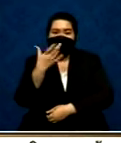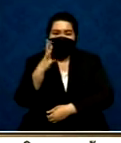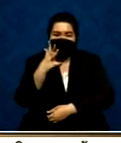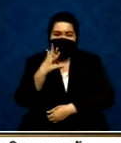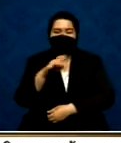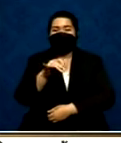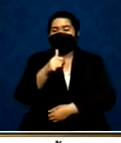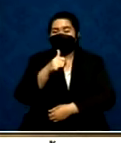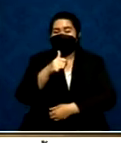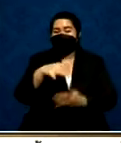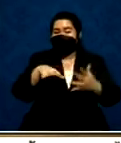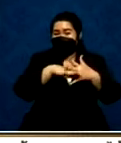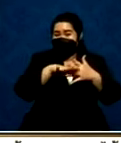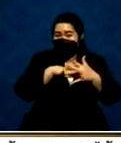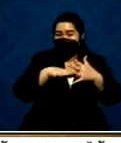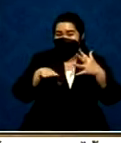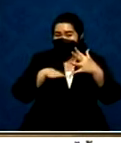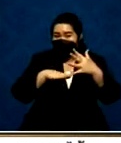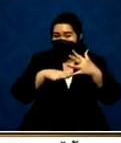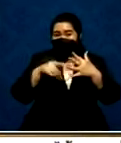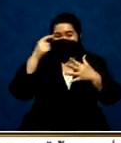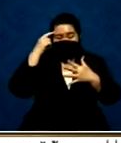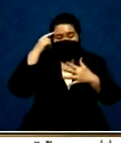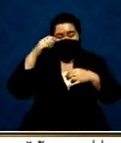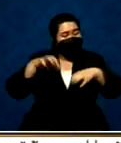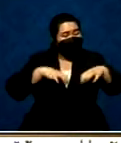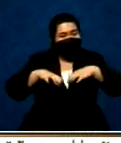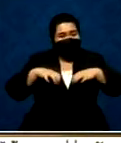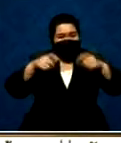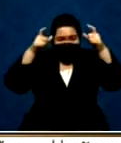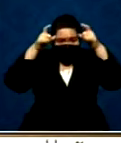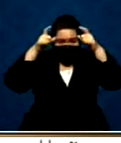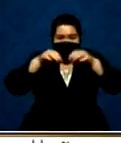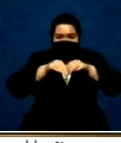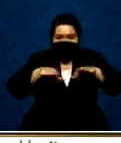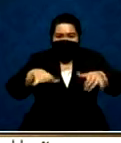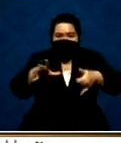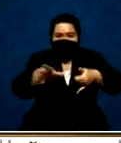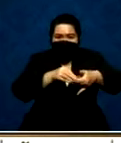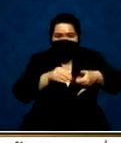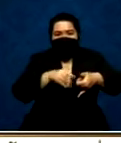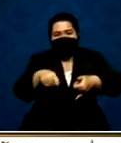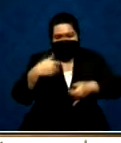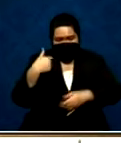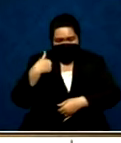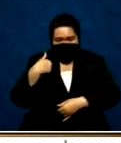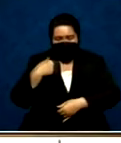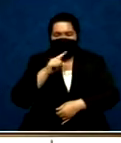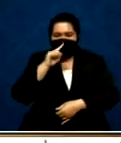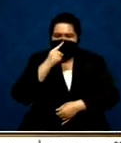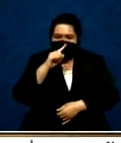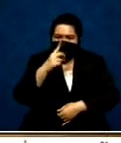รือปลายปีนี้ผมคิดว่ายังไงเราก็ไม่สามารถจะจัดการโรคระบาดนี้ได้และประเทศไทยก็จะสวยซ้